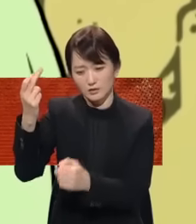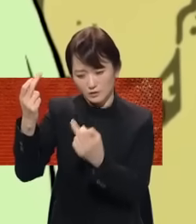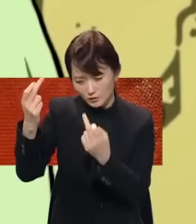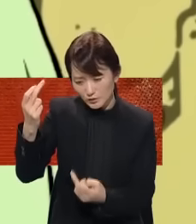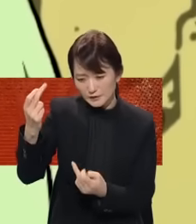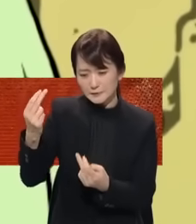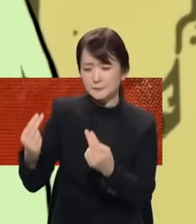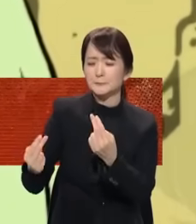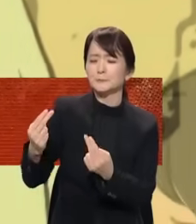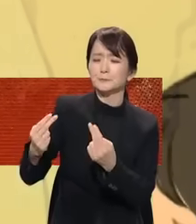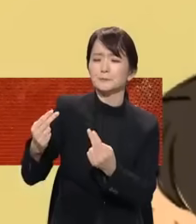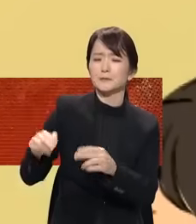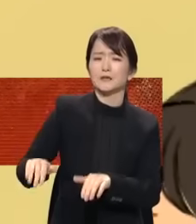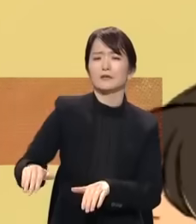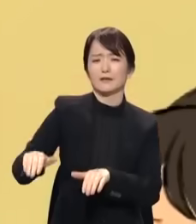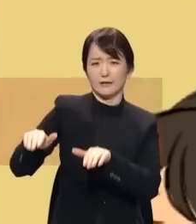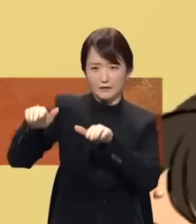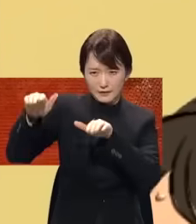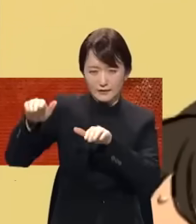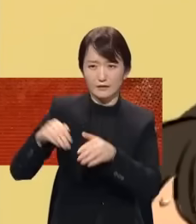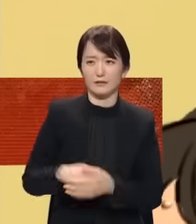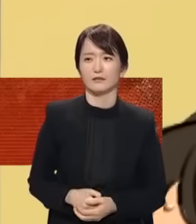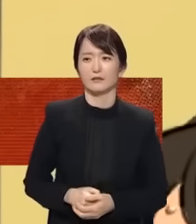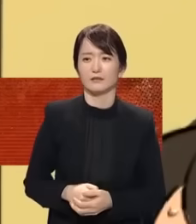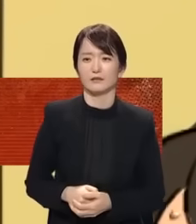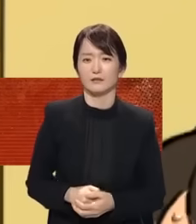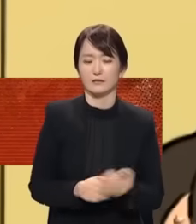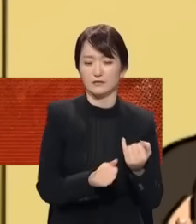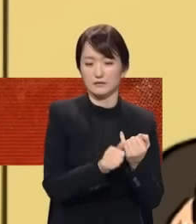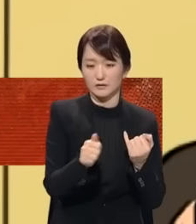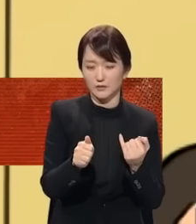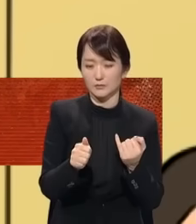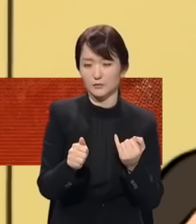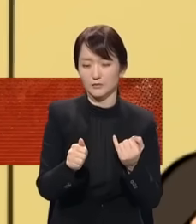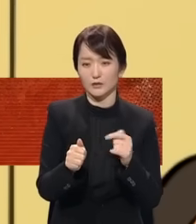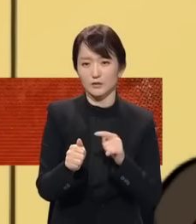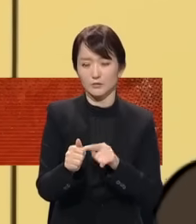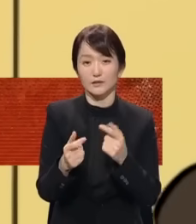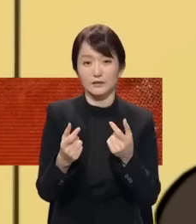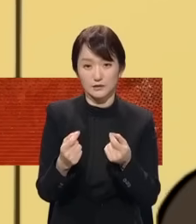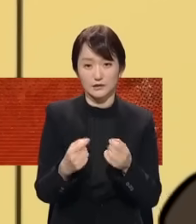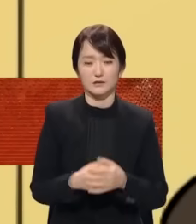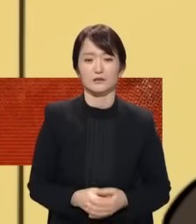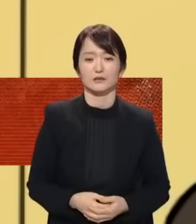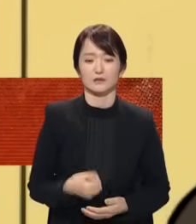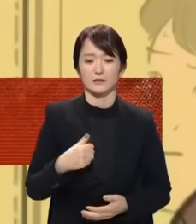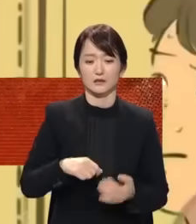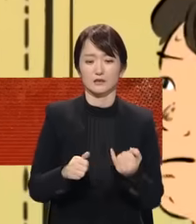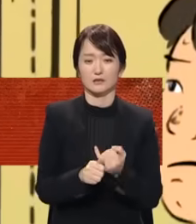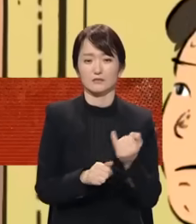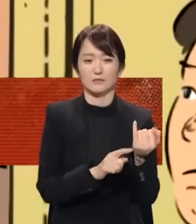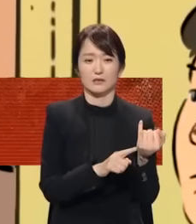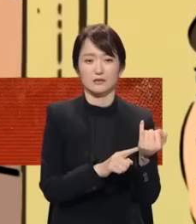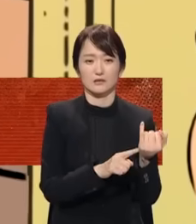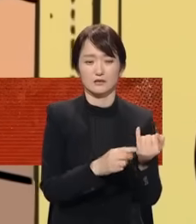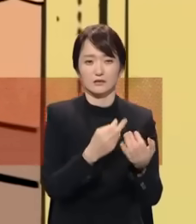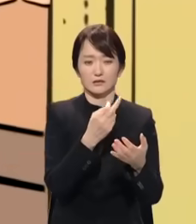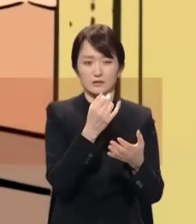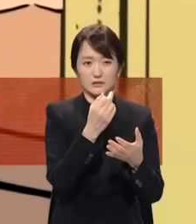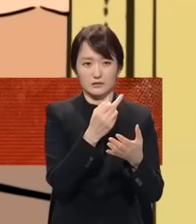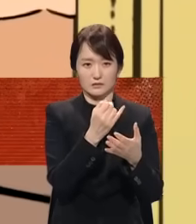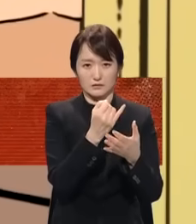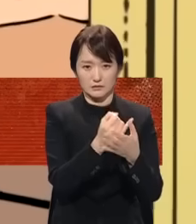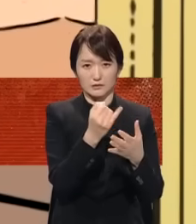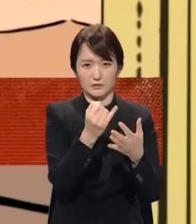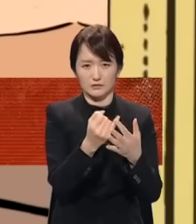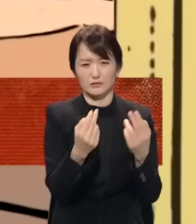비교를 당하면서 자랐던 거예요. 그런데 그런 남편에 이어서 이 시부모님이 며느리들까지 비교하는 바람에 너무 스트레스가 받는다. 이런